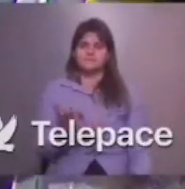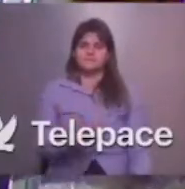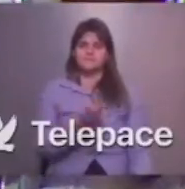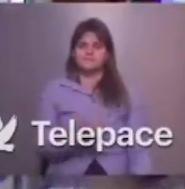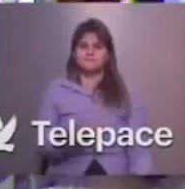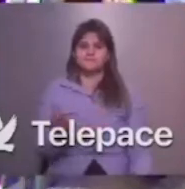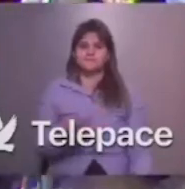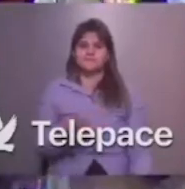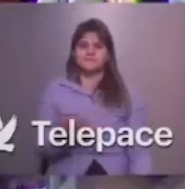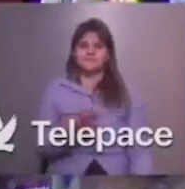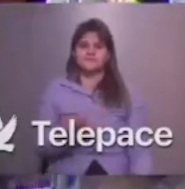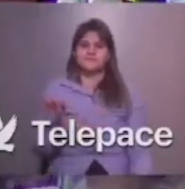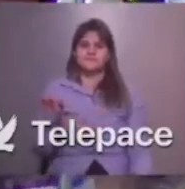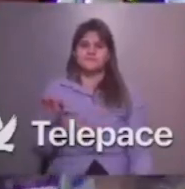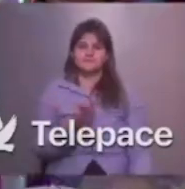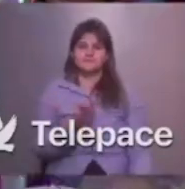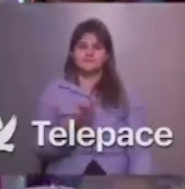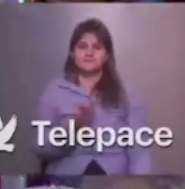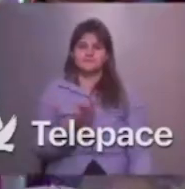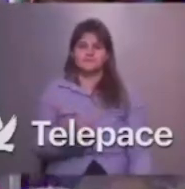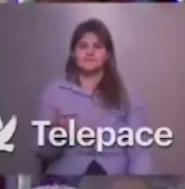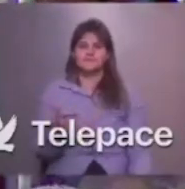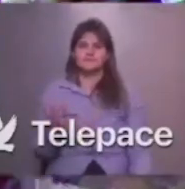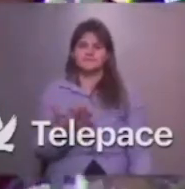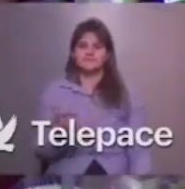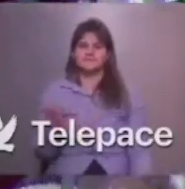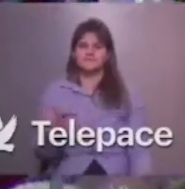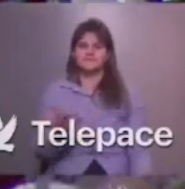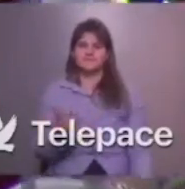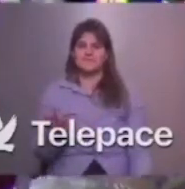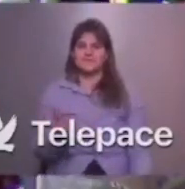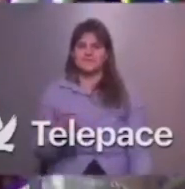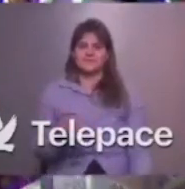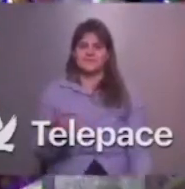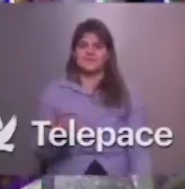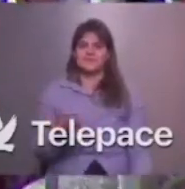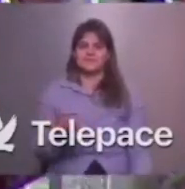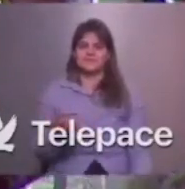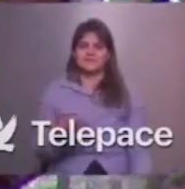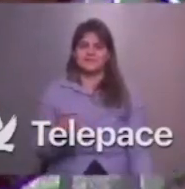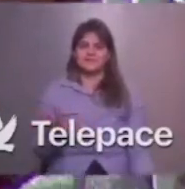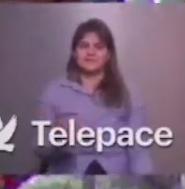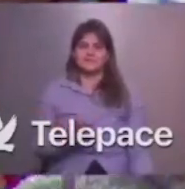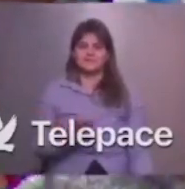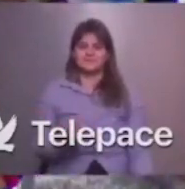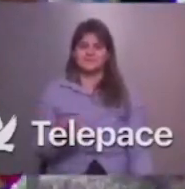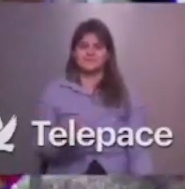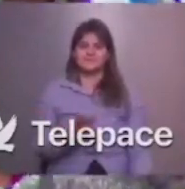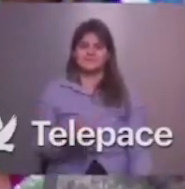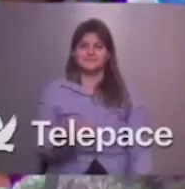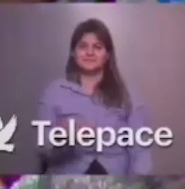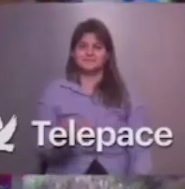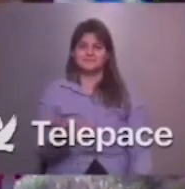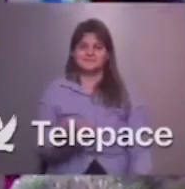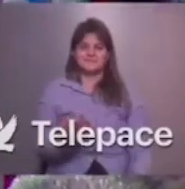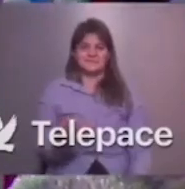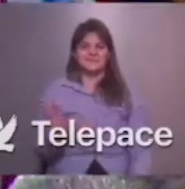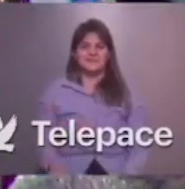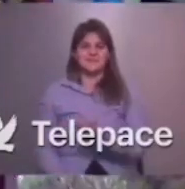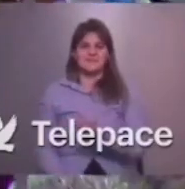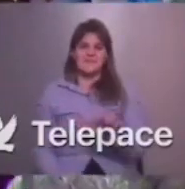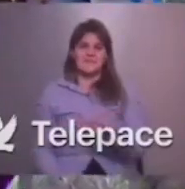In questo momento il pensiero va al Vescovo di Roma, che è il